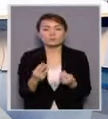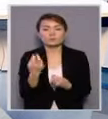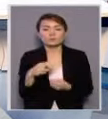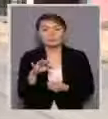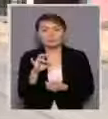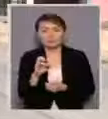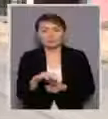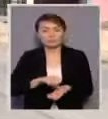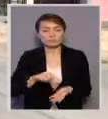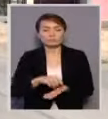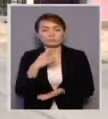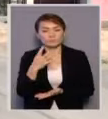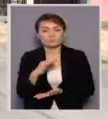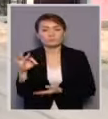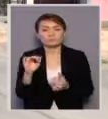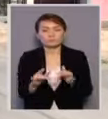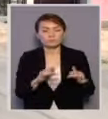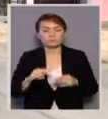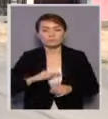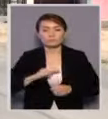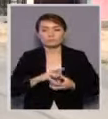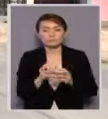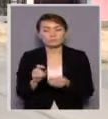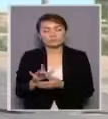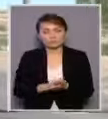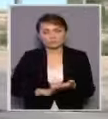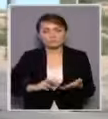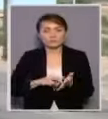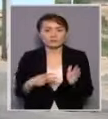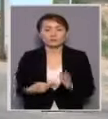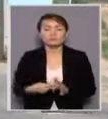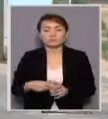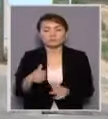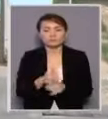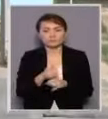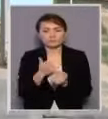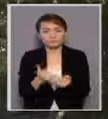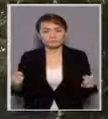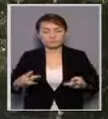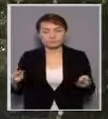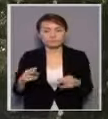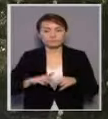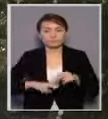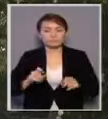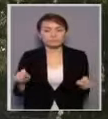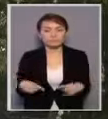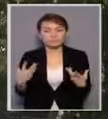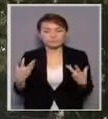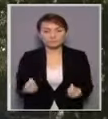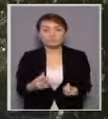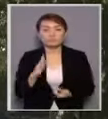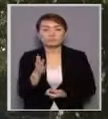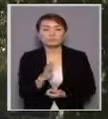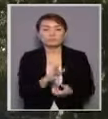шапкина выступил с докладом о проводимой работе и дальнейших планах по благоустройству и инфраструктур нам у развитию этого